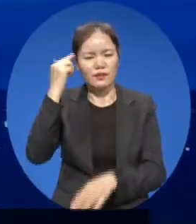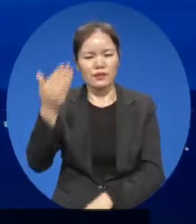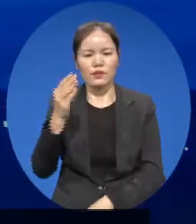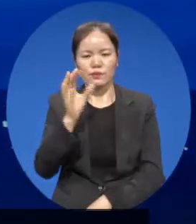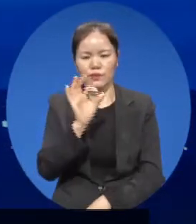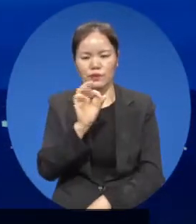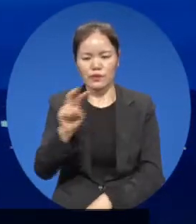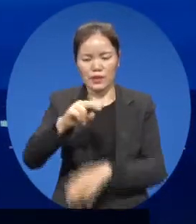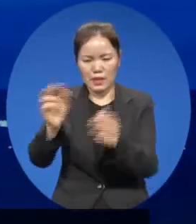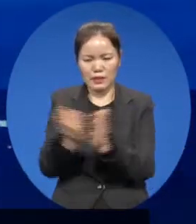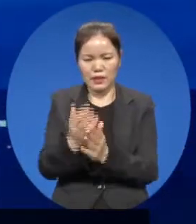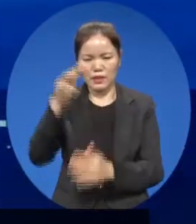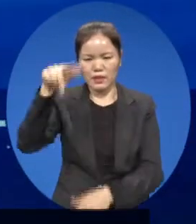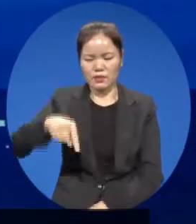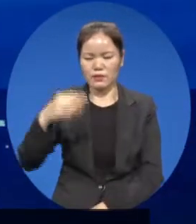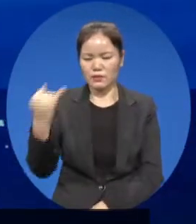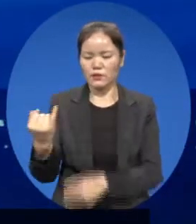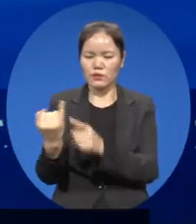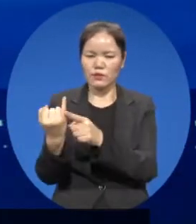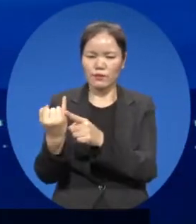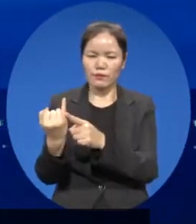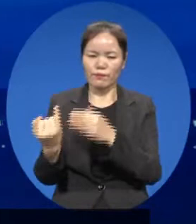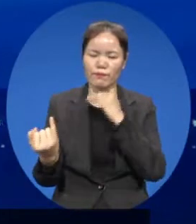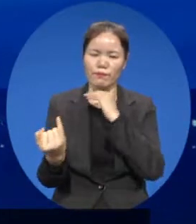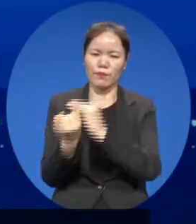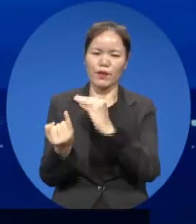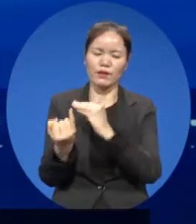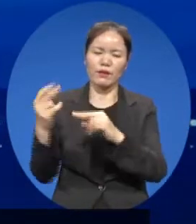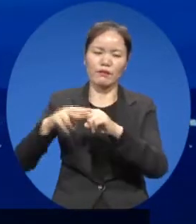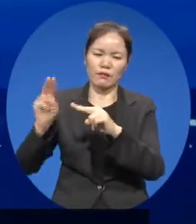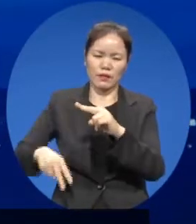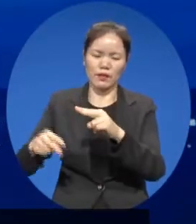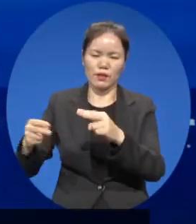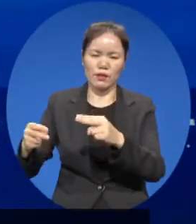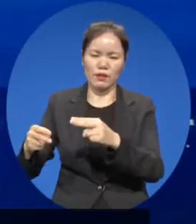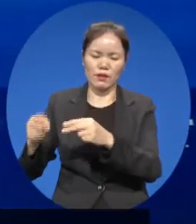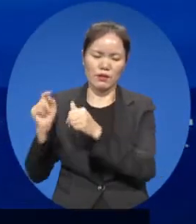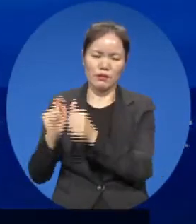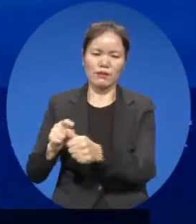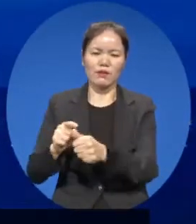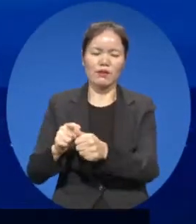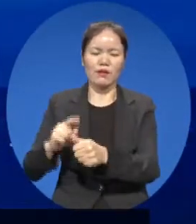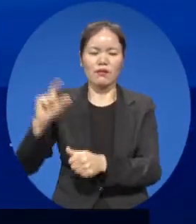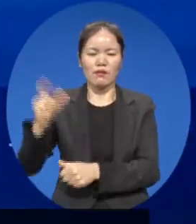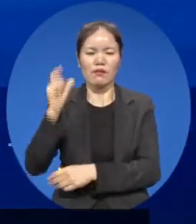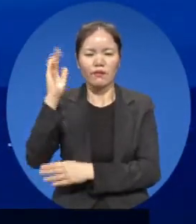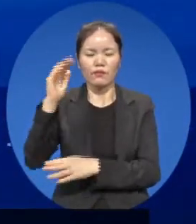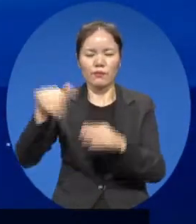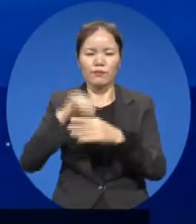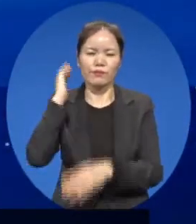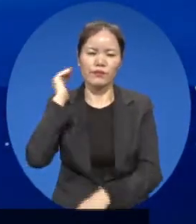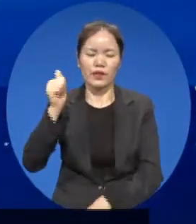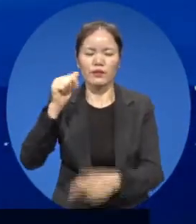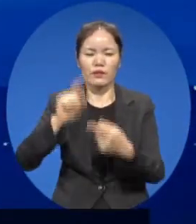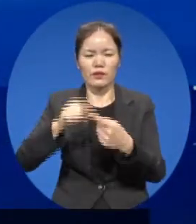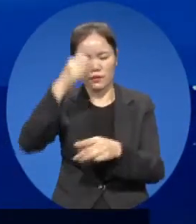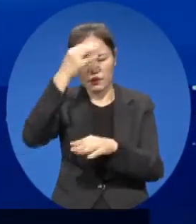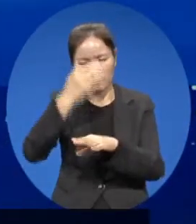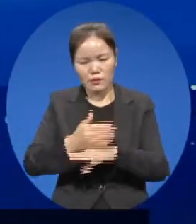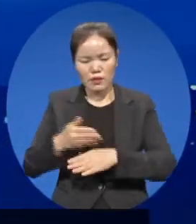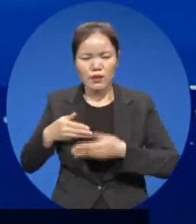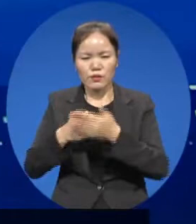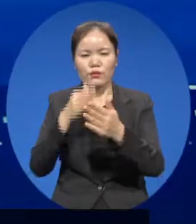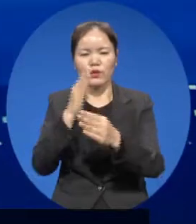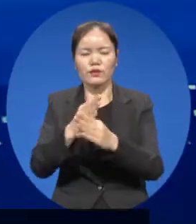추미애 장관을 경질해야 차트 시켜라 상당히 강경하게 얘기하고 있습니다 문 대통령에 대해서 사과를 요구하고 있는데